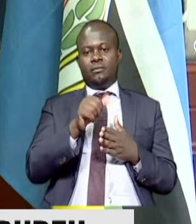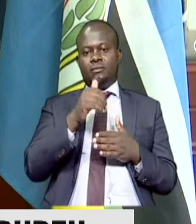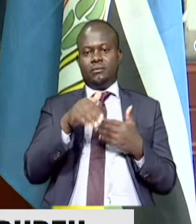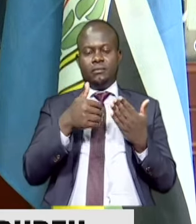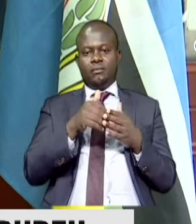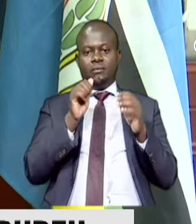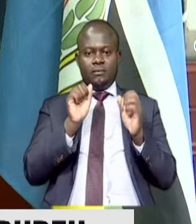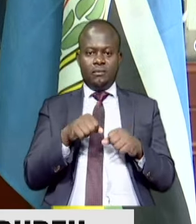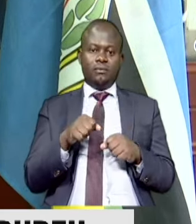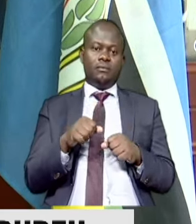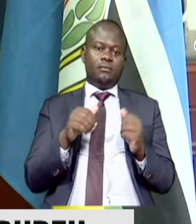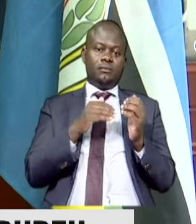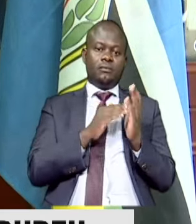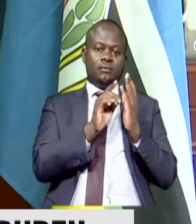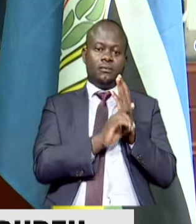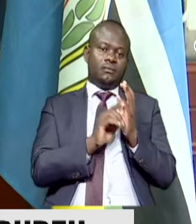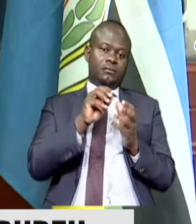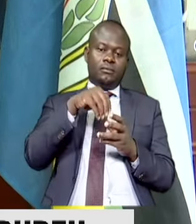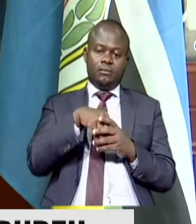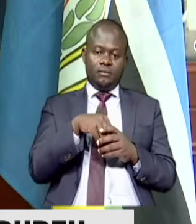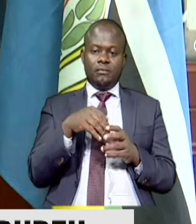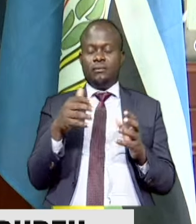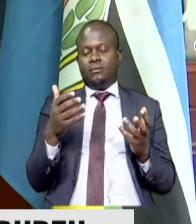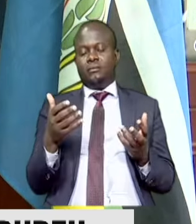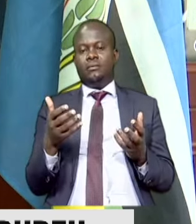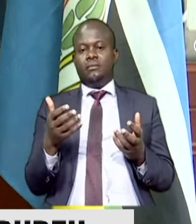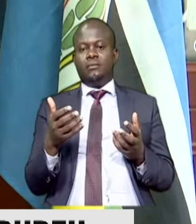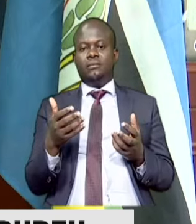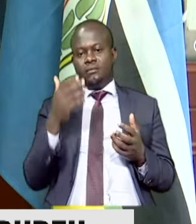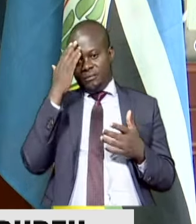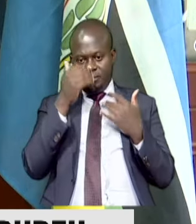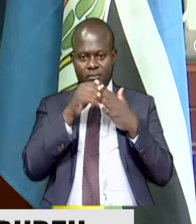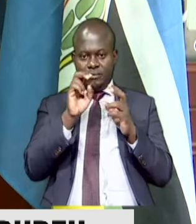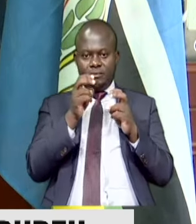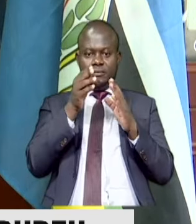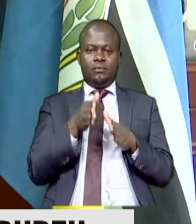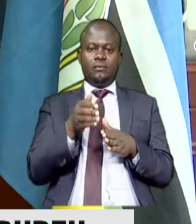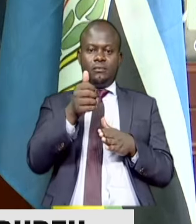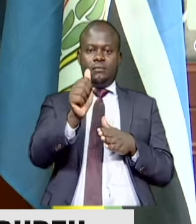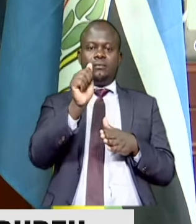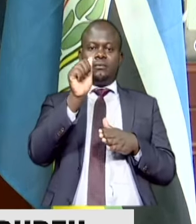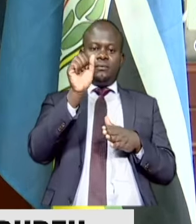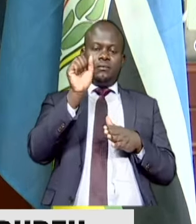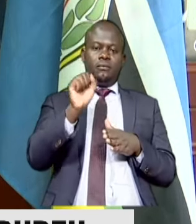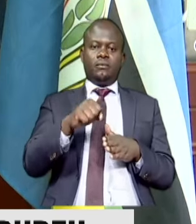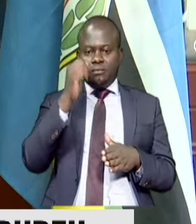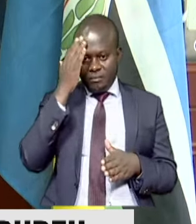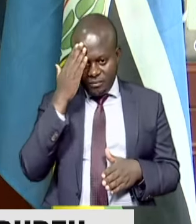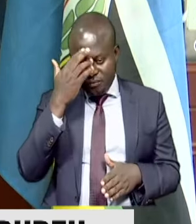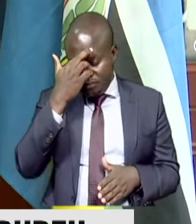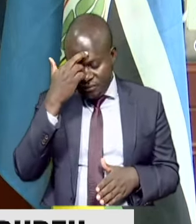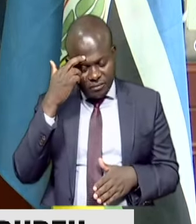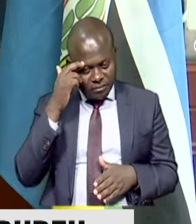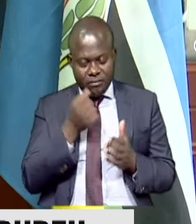kwa mukura hari n'igihe n'akarere kabijyamo kugira ngo umuntu ashobore kuba hamenyekana icyamwishe